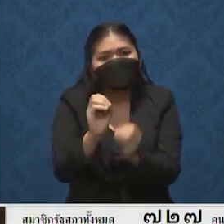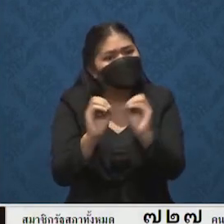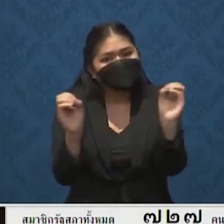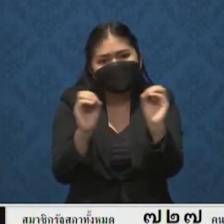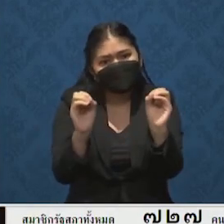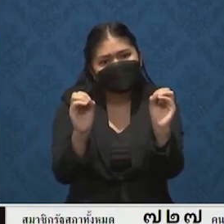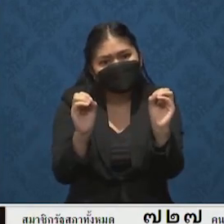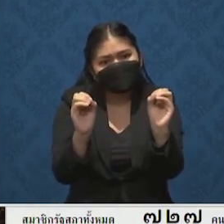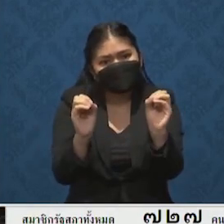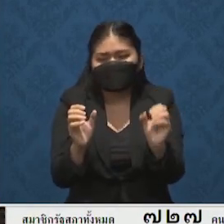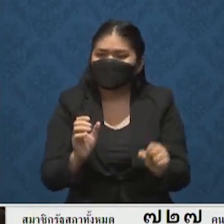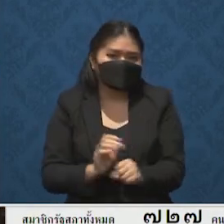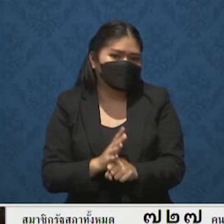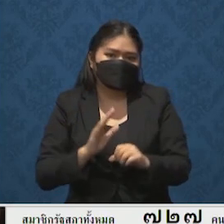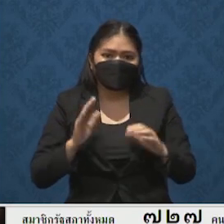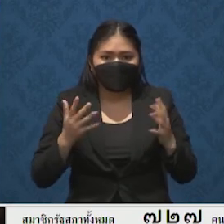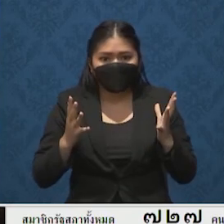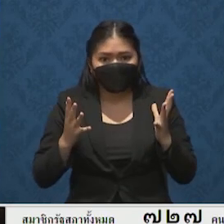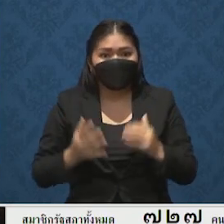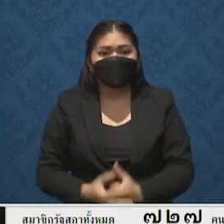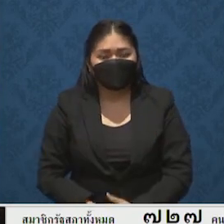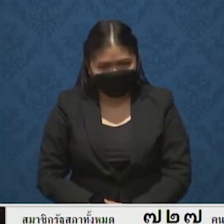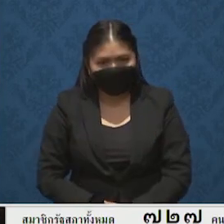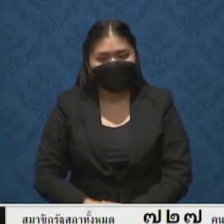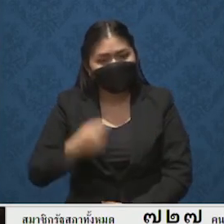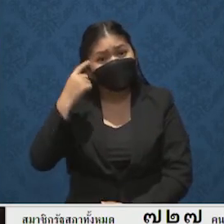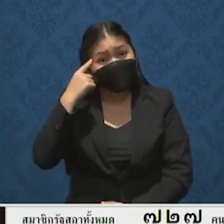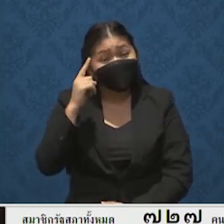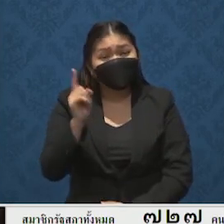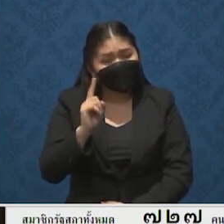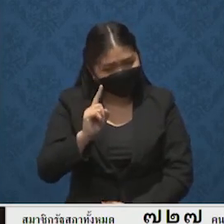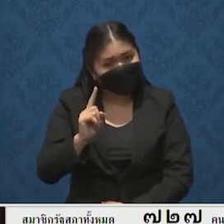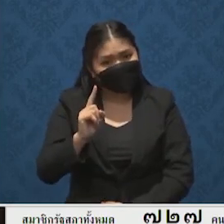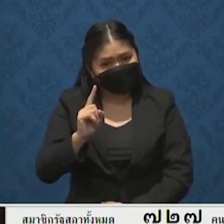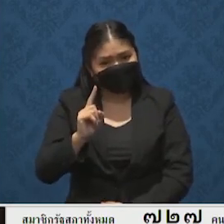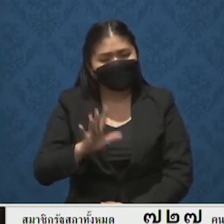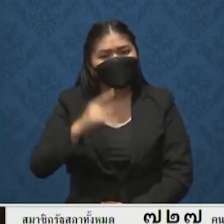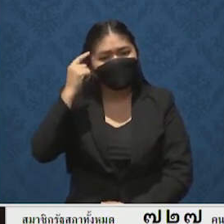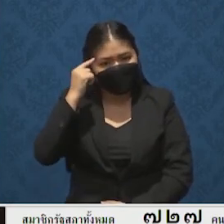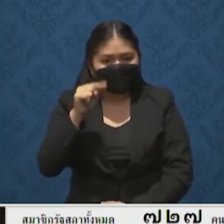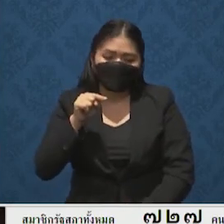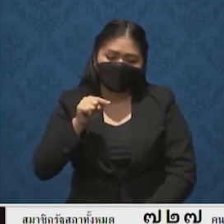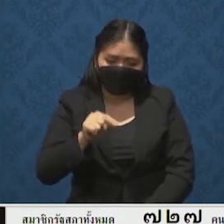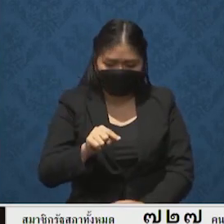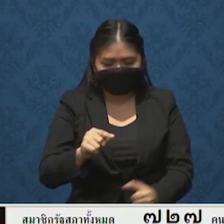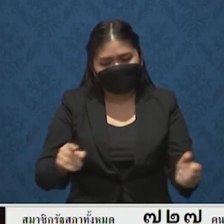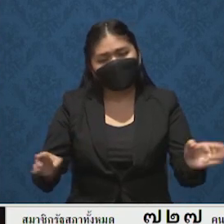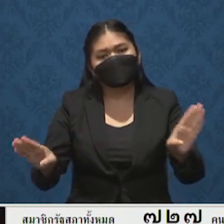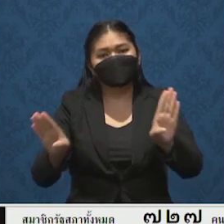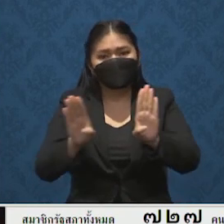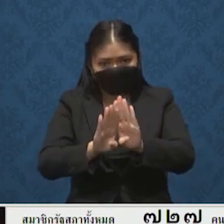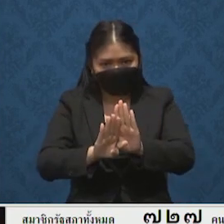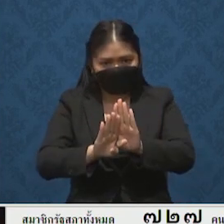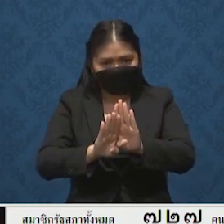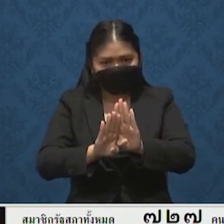ครับไม่ครบองค์ประชุมดังนั้นท่านประธานขณะนั้นจึงสั่งปิดประชุมเพื่อดำเนินการ